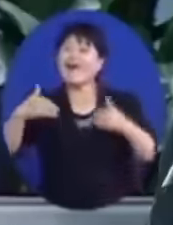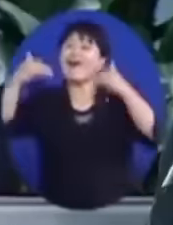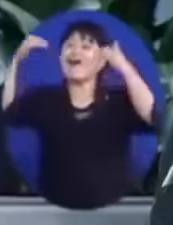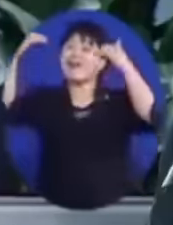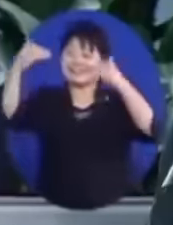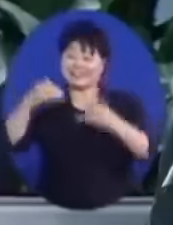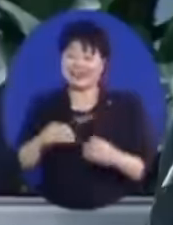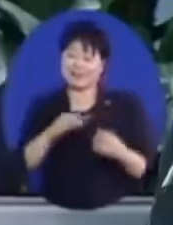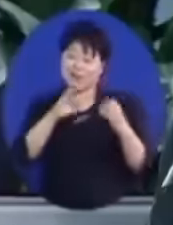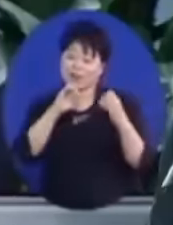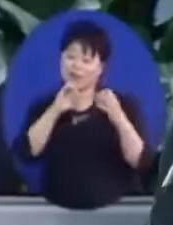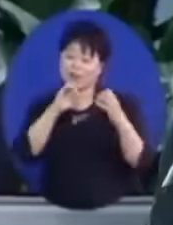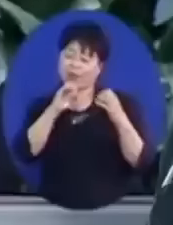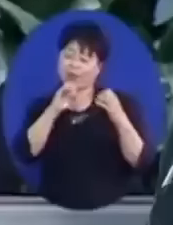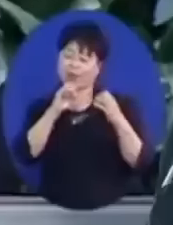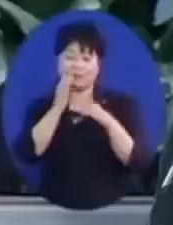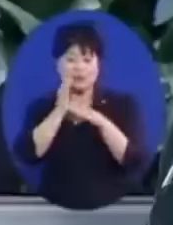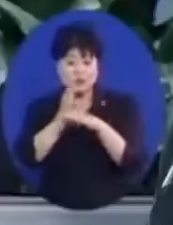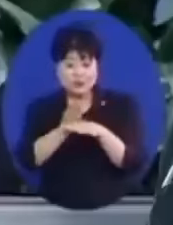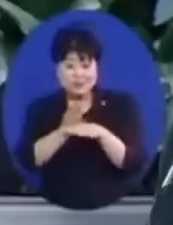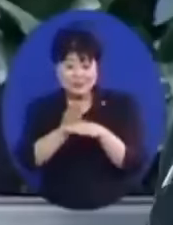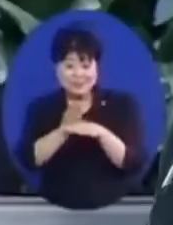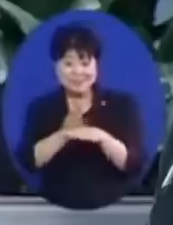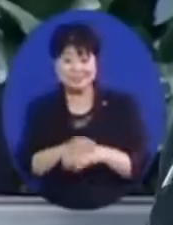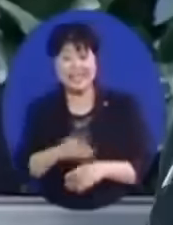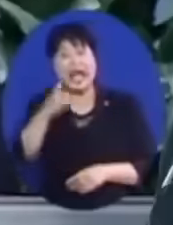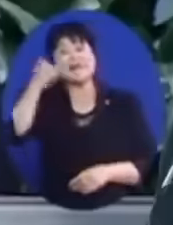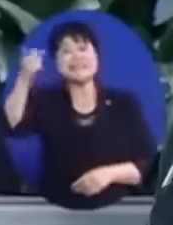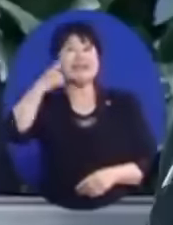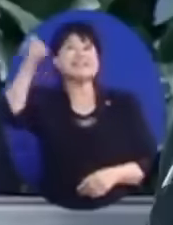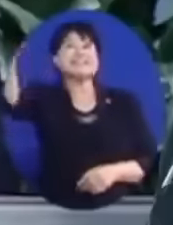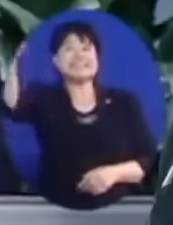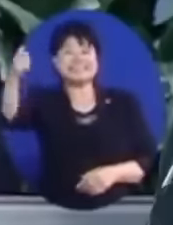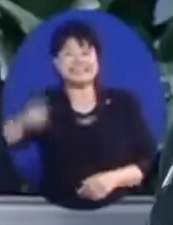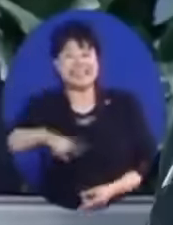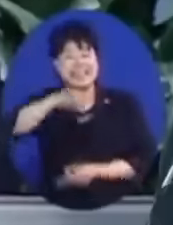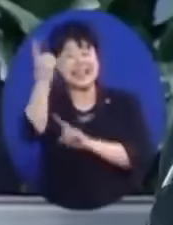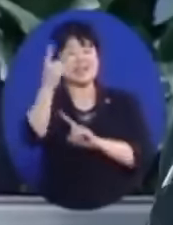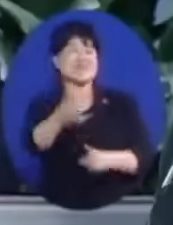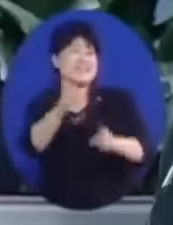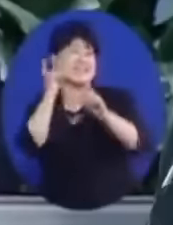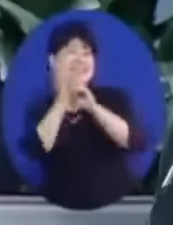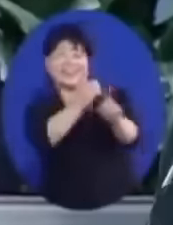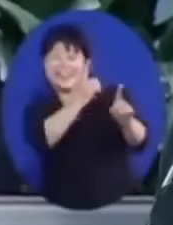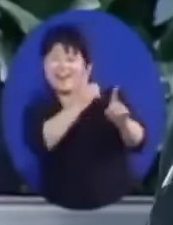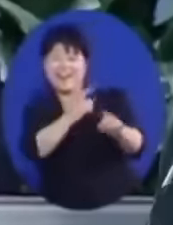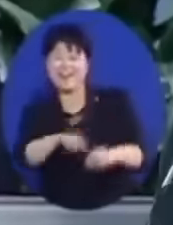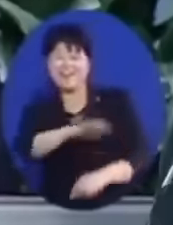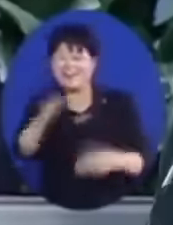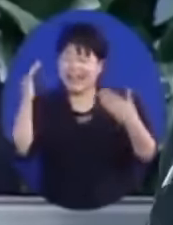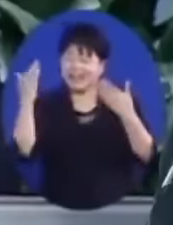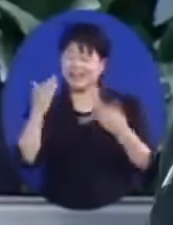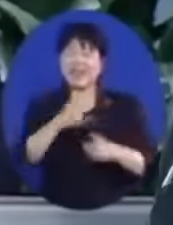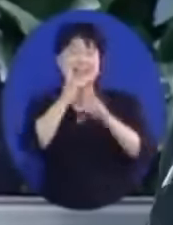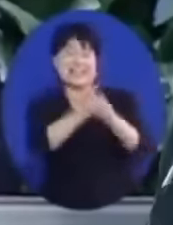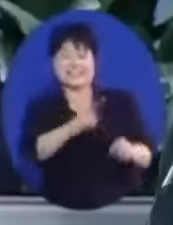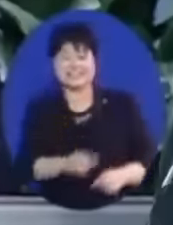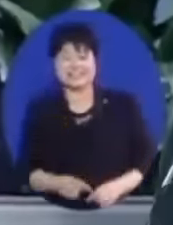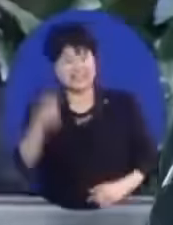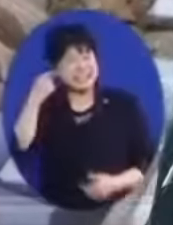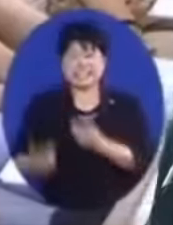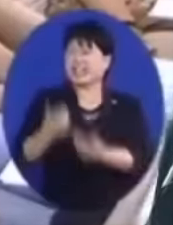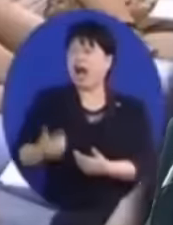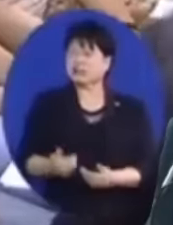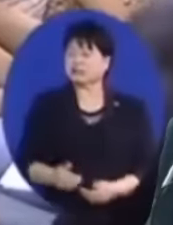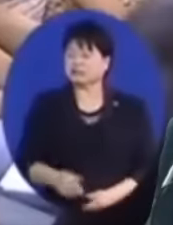이웃 사람들과 앉아서 마루에서 이야기를 하고 계시는데 내가 아버지 오늘 야구 시합에 우리 동네 중학교가 이겼으면 좋겠는데 지긋했다.